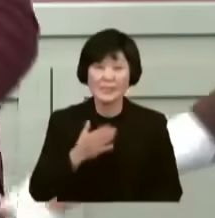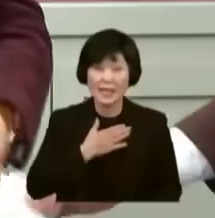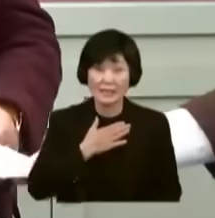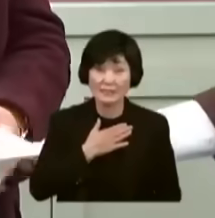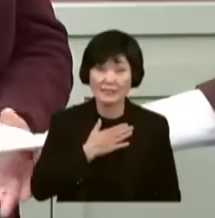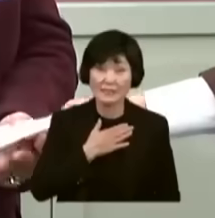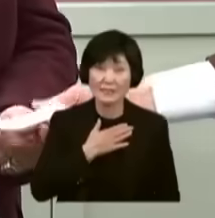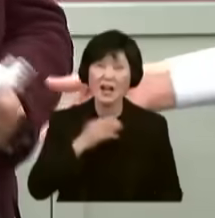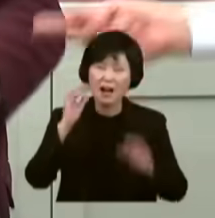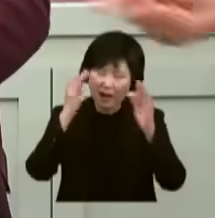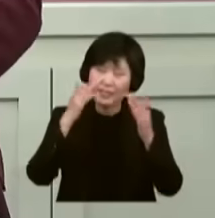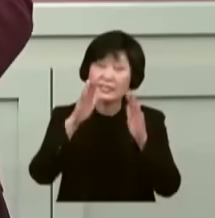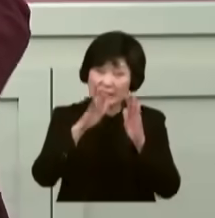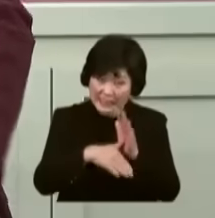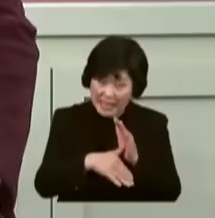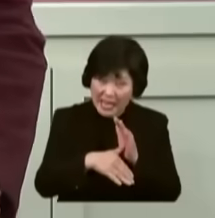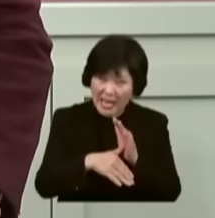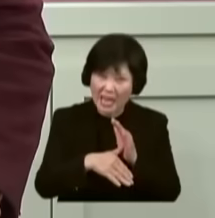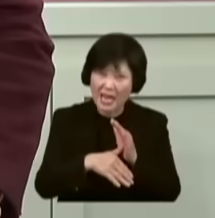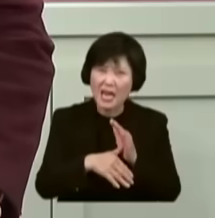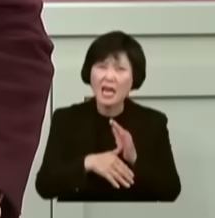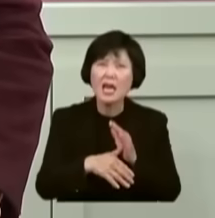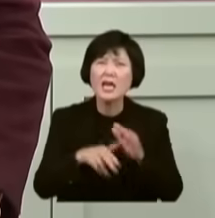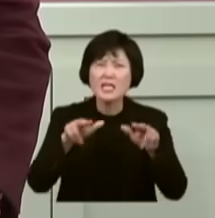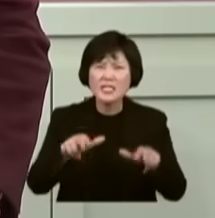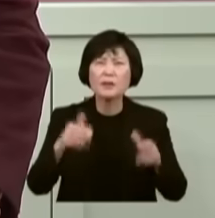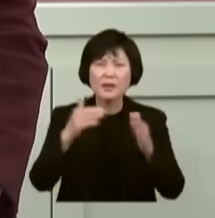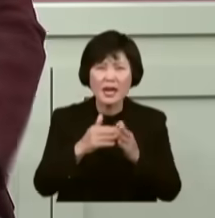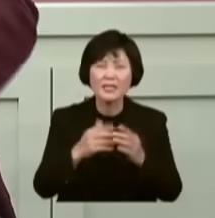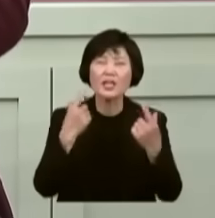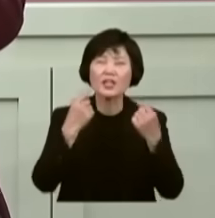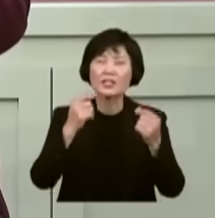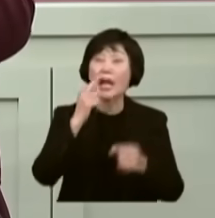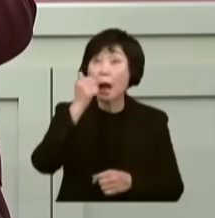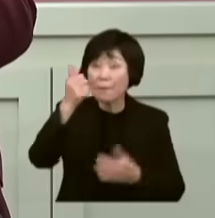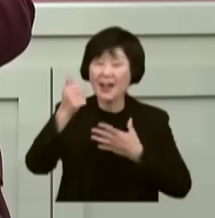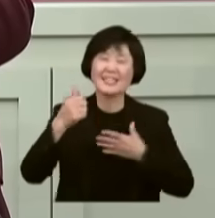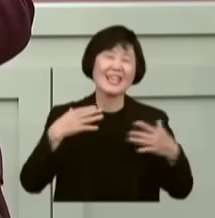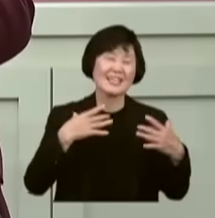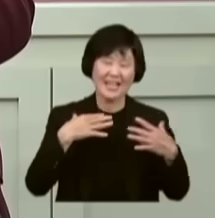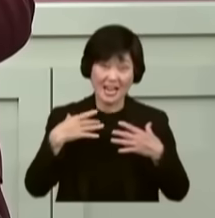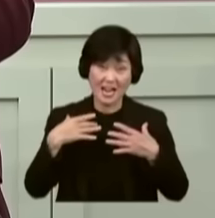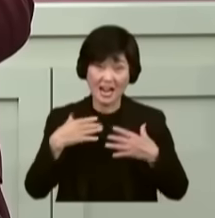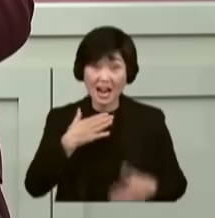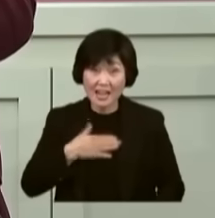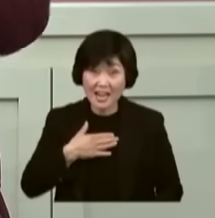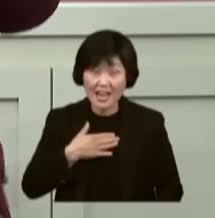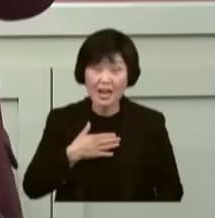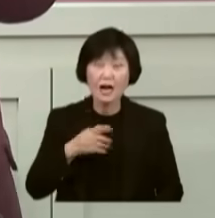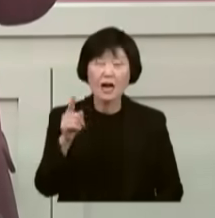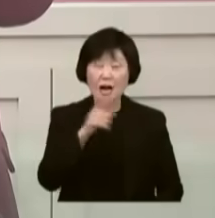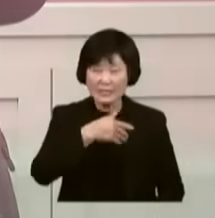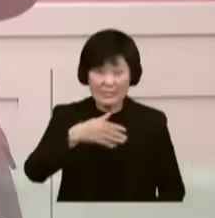나는 어렸을 때도 그렇고 지금도 그렇고 여전히 아빠가 내 자랑인 거 알지. 어딜 가나 아빠